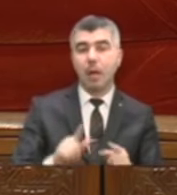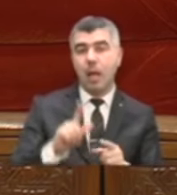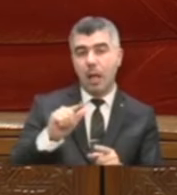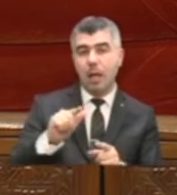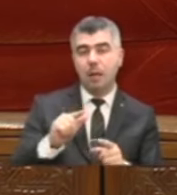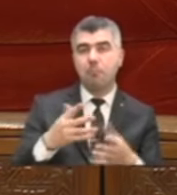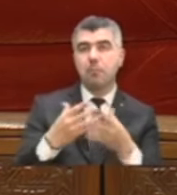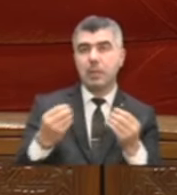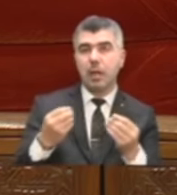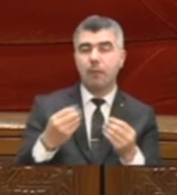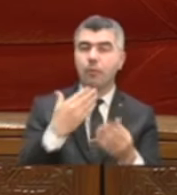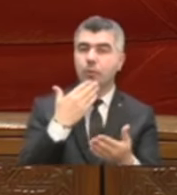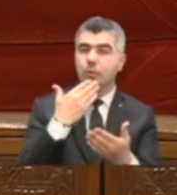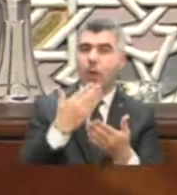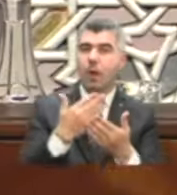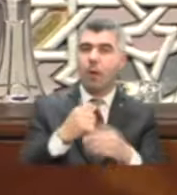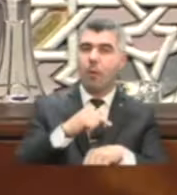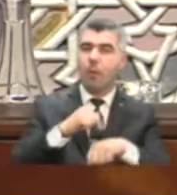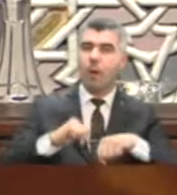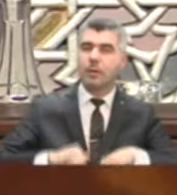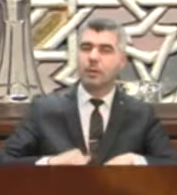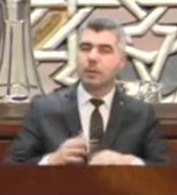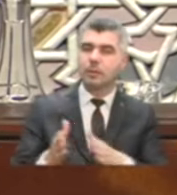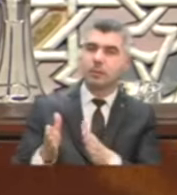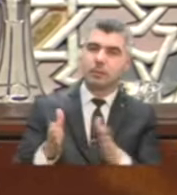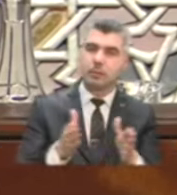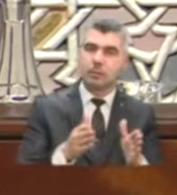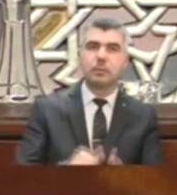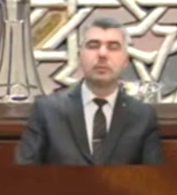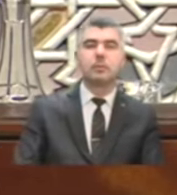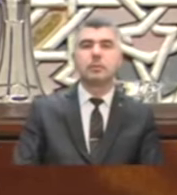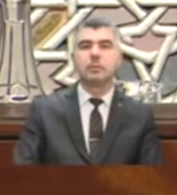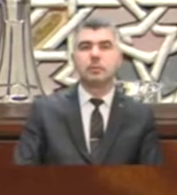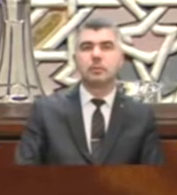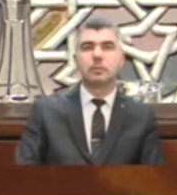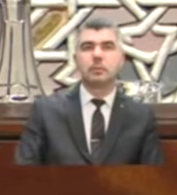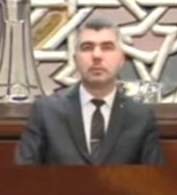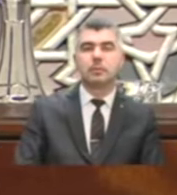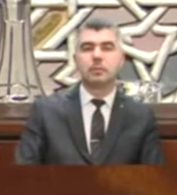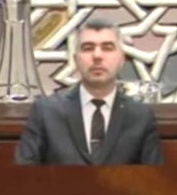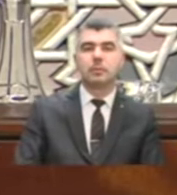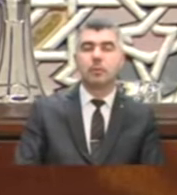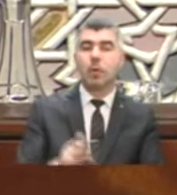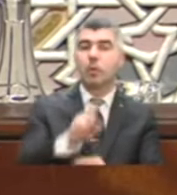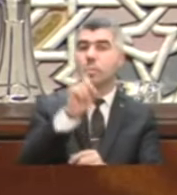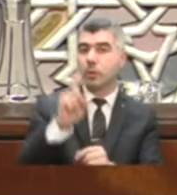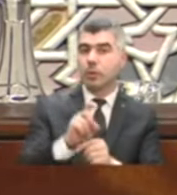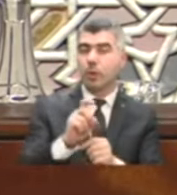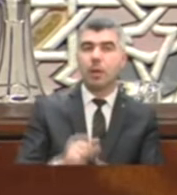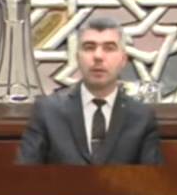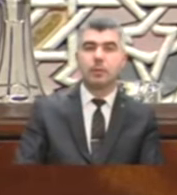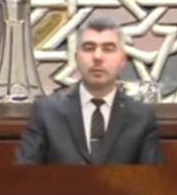من المبادئ والمقتضيات. شكرا السيد الوزير. ليس جديد. نمر الى السؤال الموالي